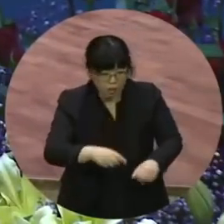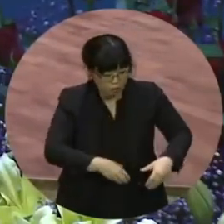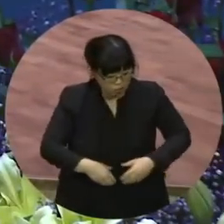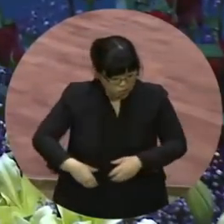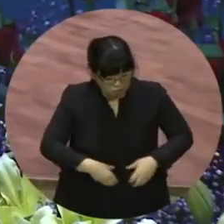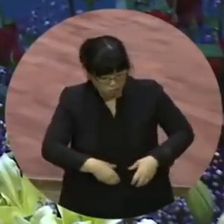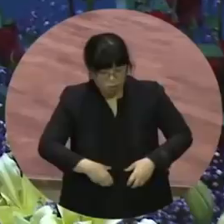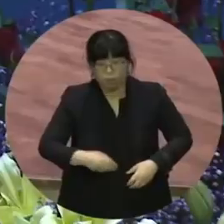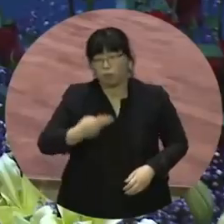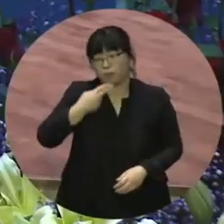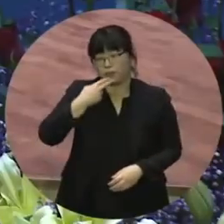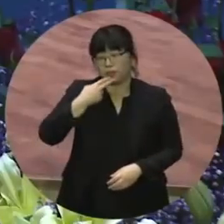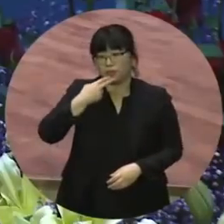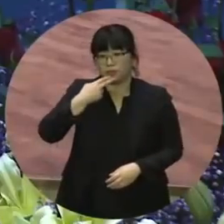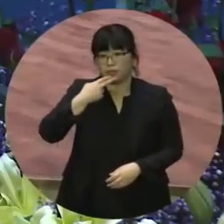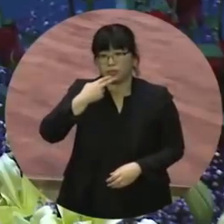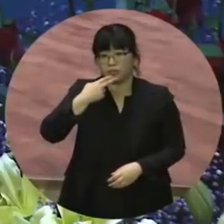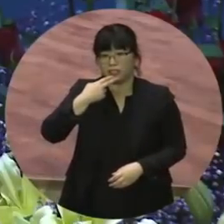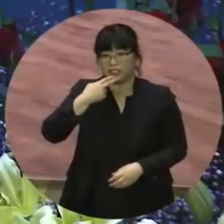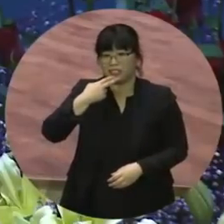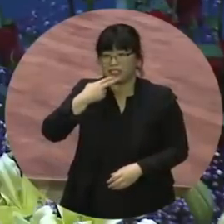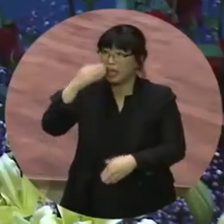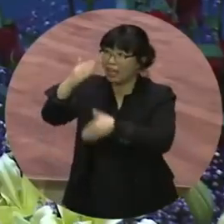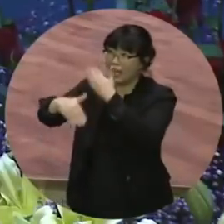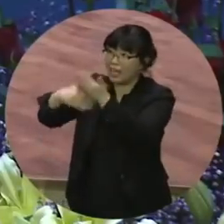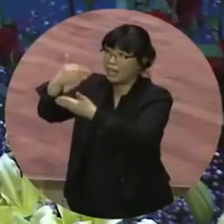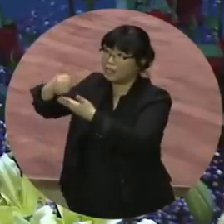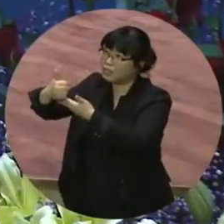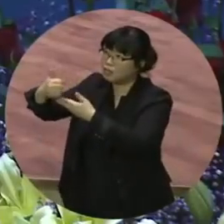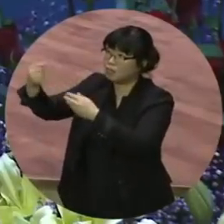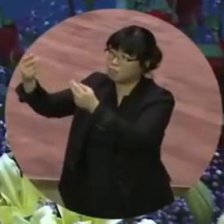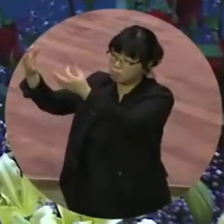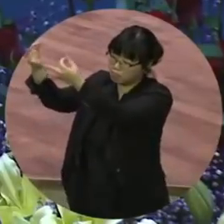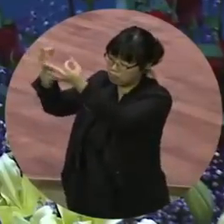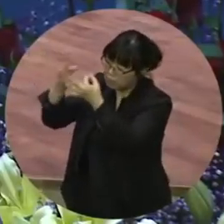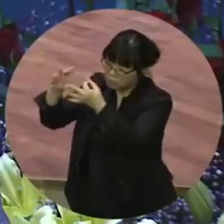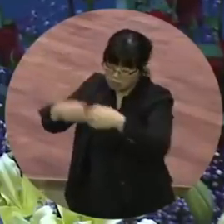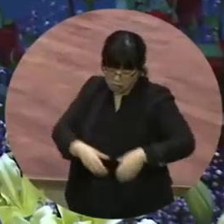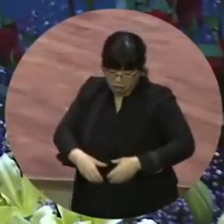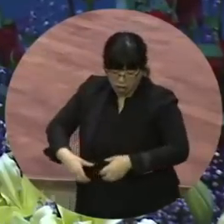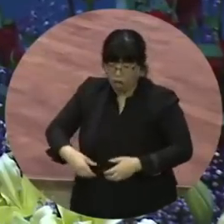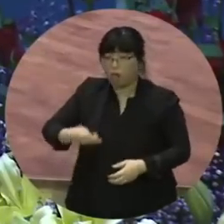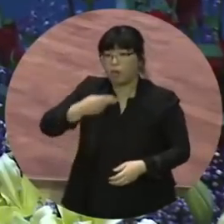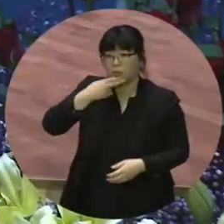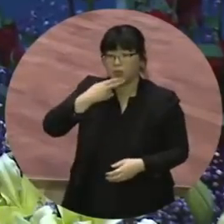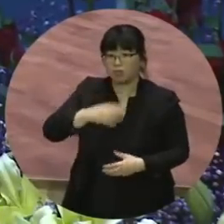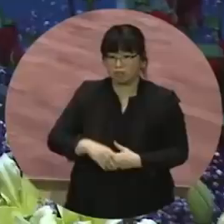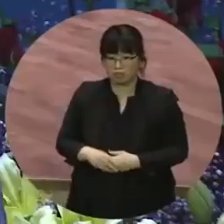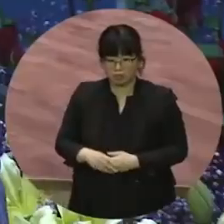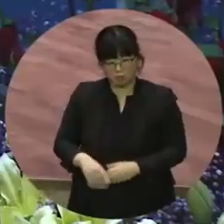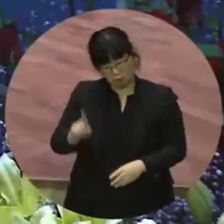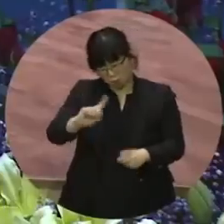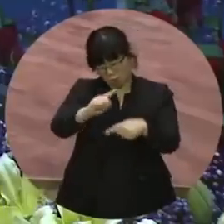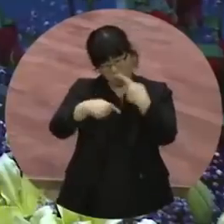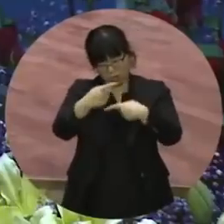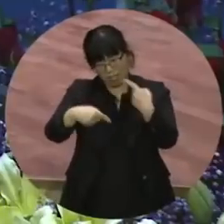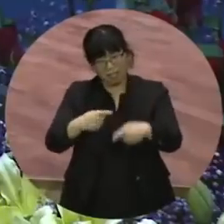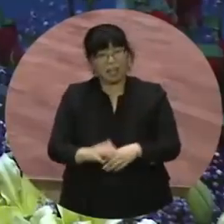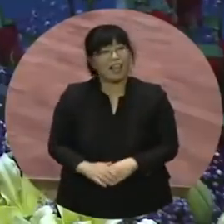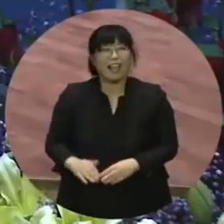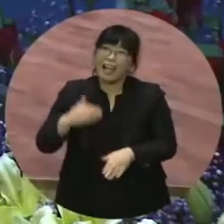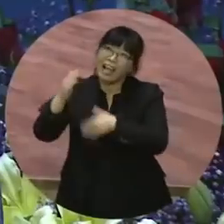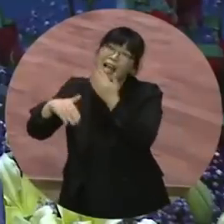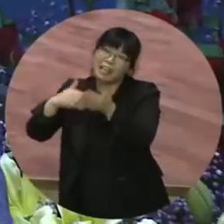다릅니다. 하나님 앞에 신앙이 하는 게 다릅니다. 말은 뭐 하나님이 뭐 축복하시고